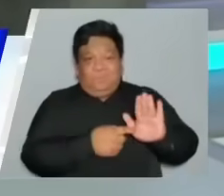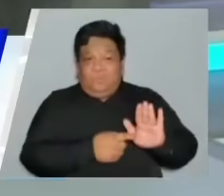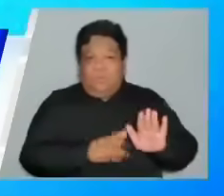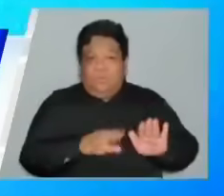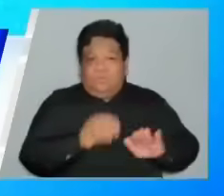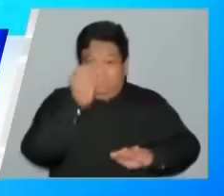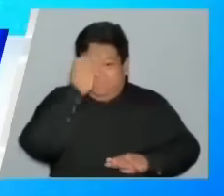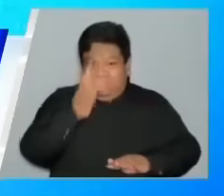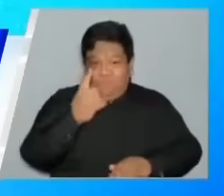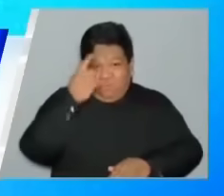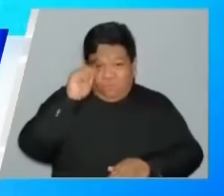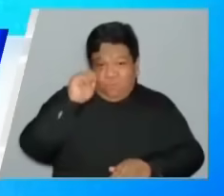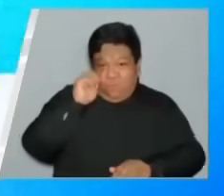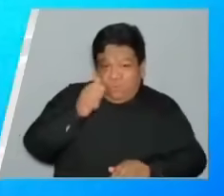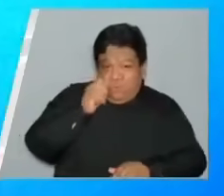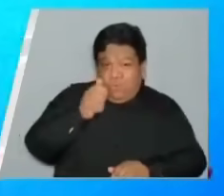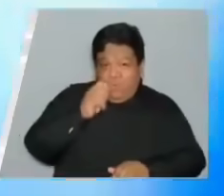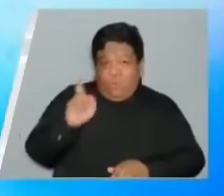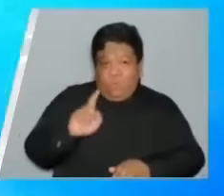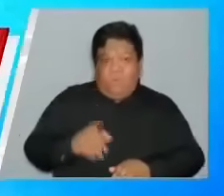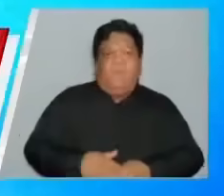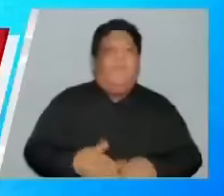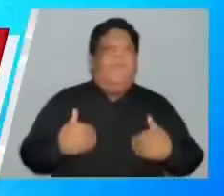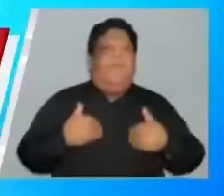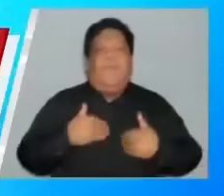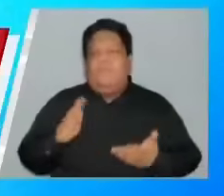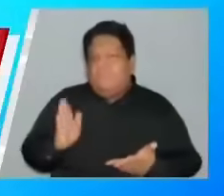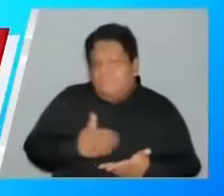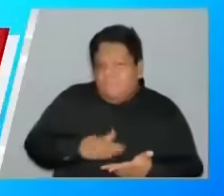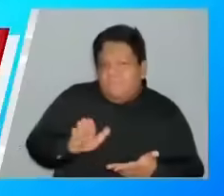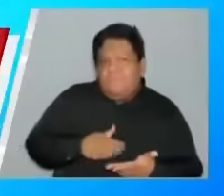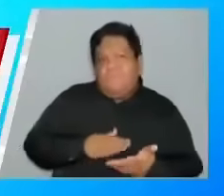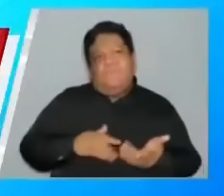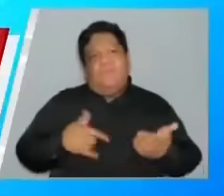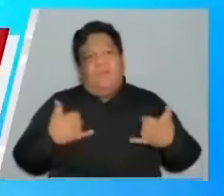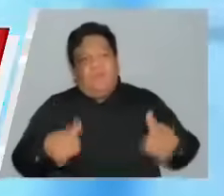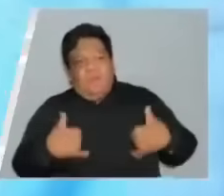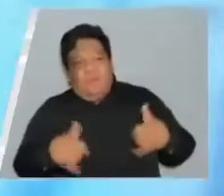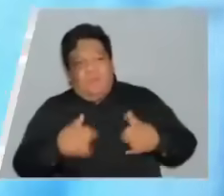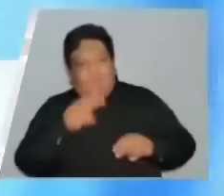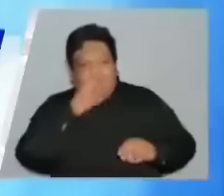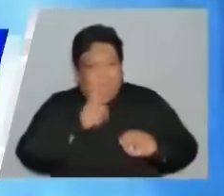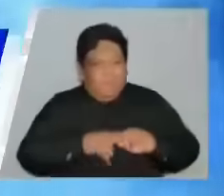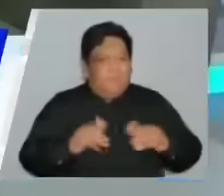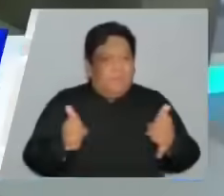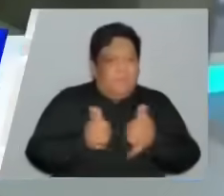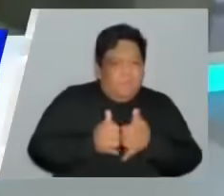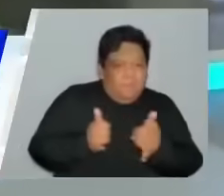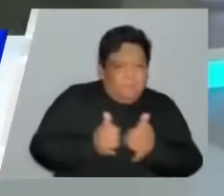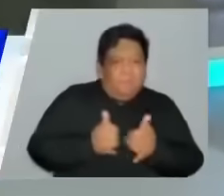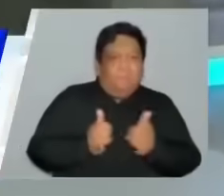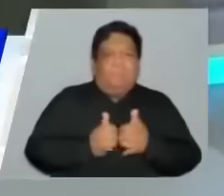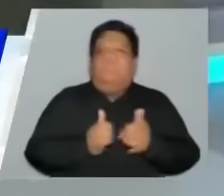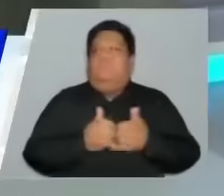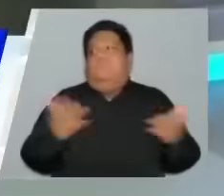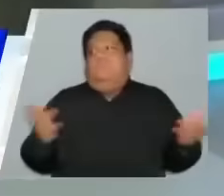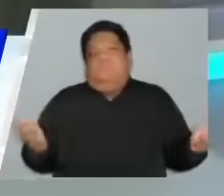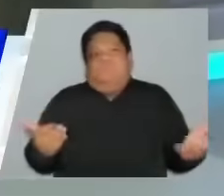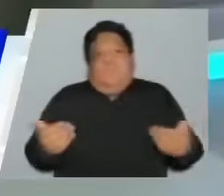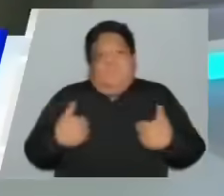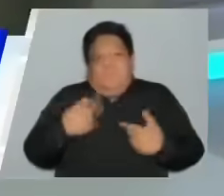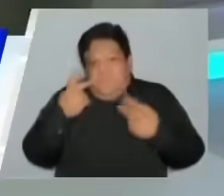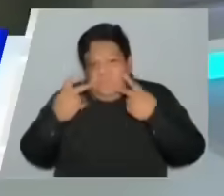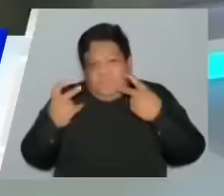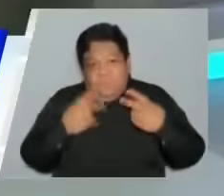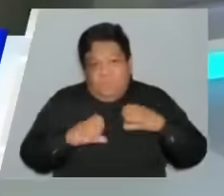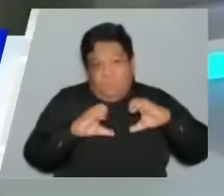day, may kantahan, may kakulitan, okay. May games. Makikita mo ang mga kapuso stars at